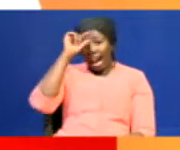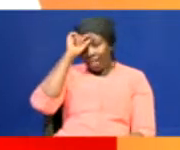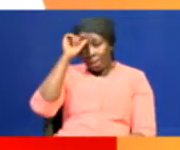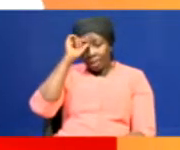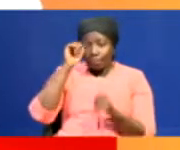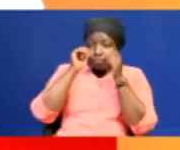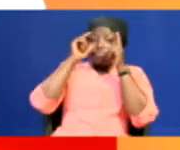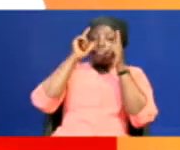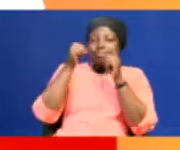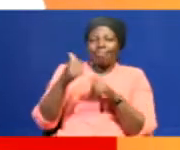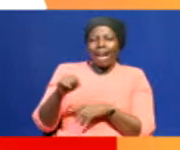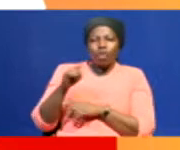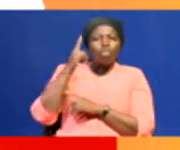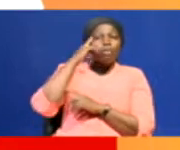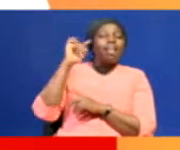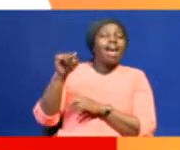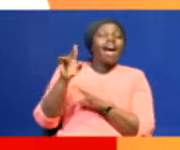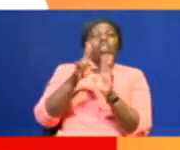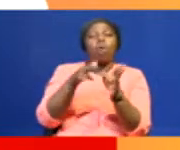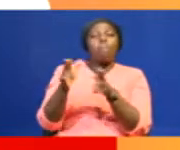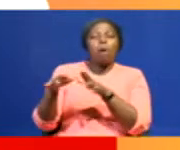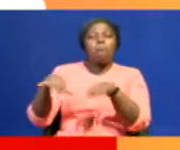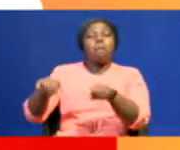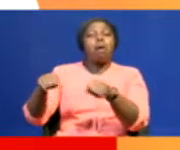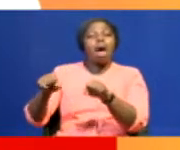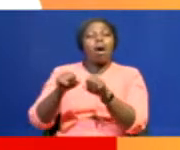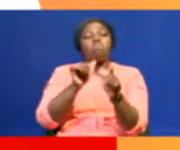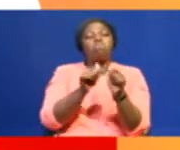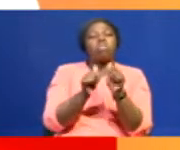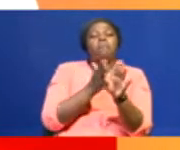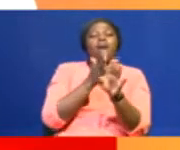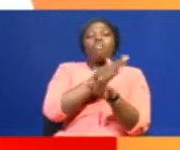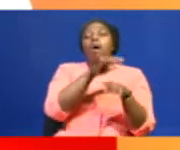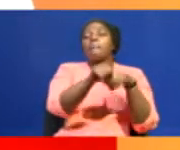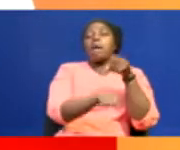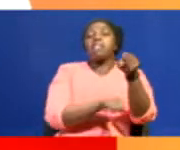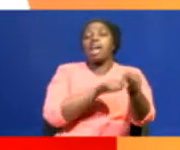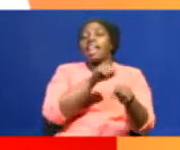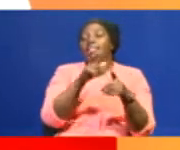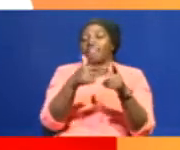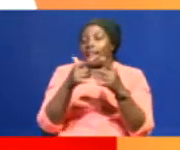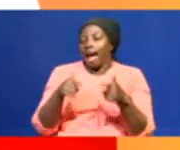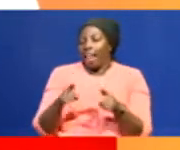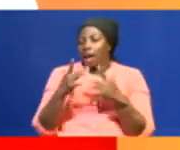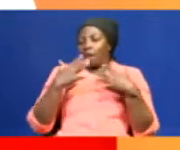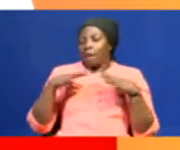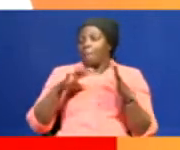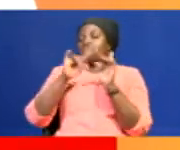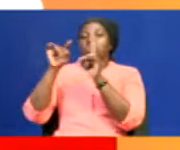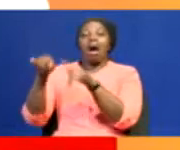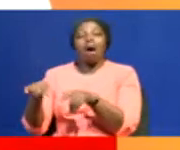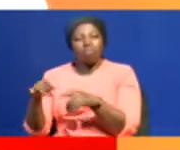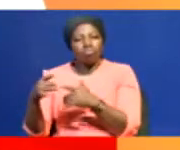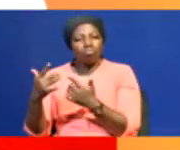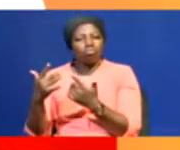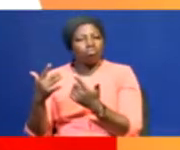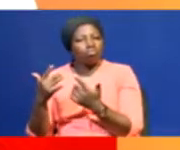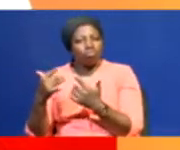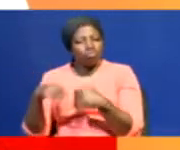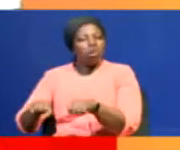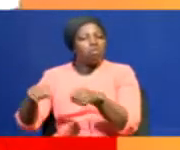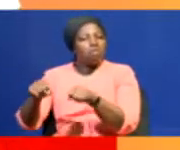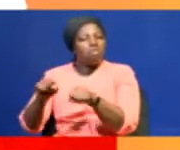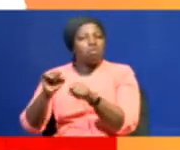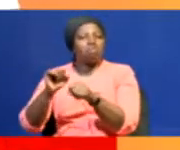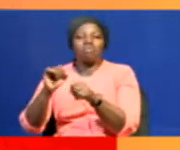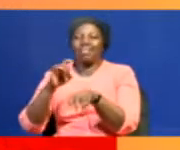si ni boda tu ile ya kawaida yenye ilikuwa ya baisikeli. So wakalao watu kuingia kwa barabara bila kupitia shule. Kwa maana wewe unapata